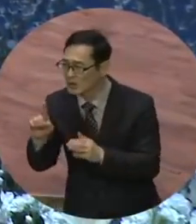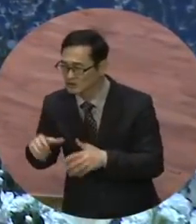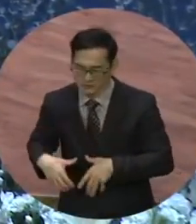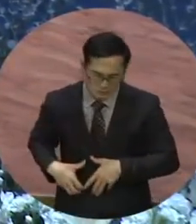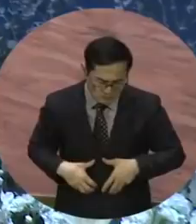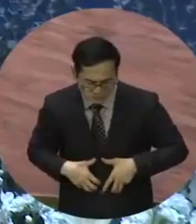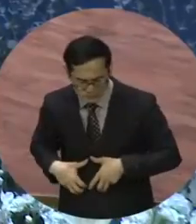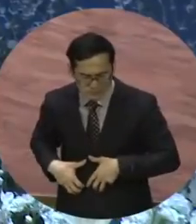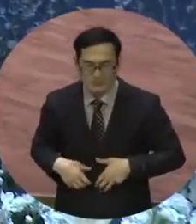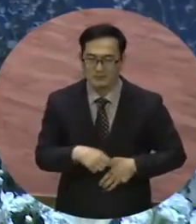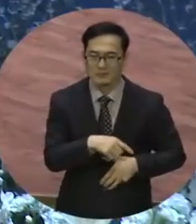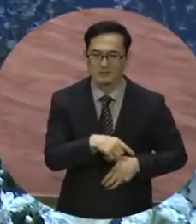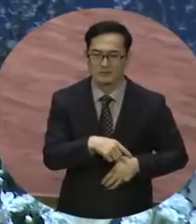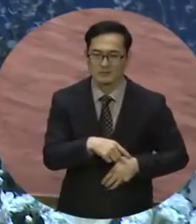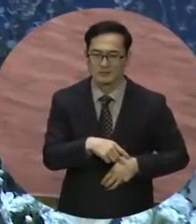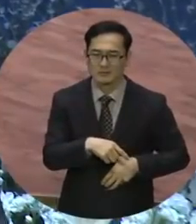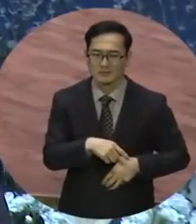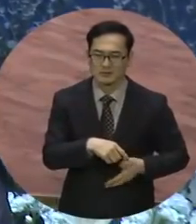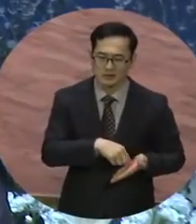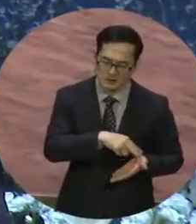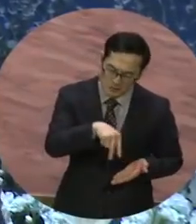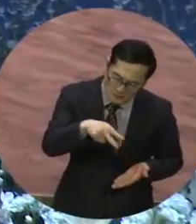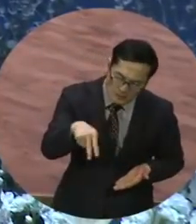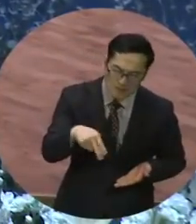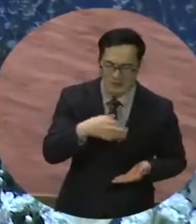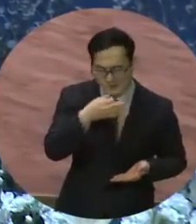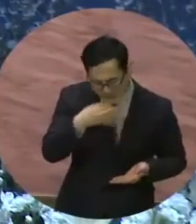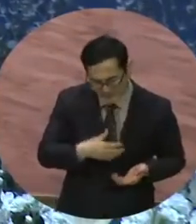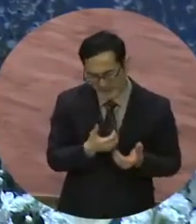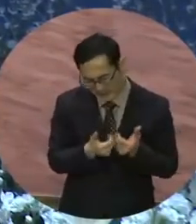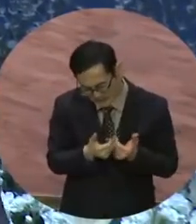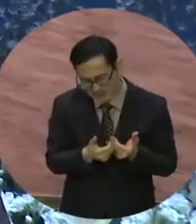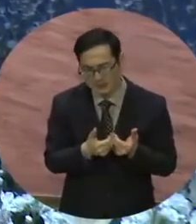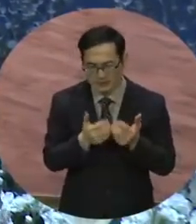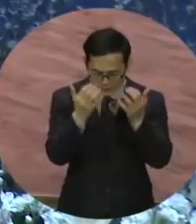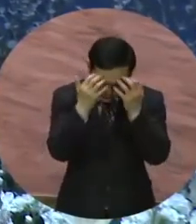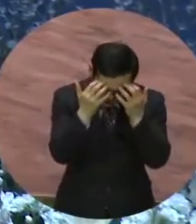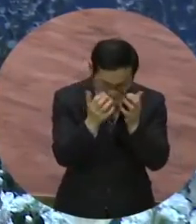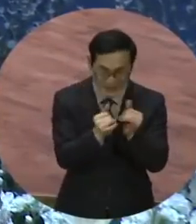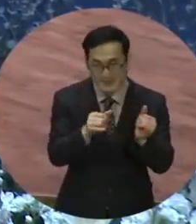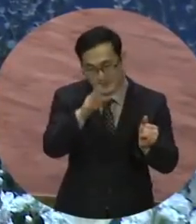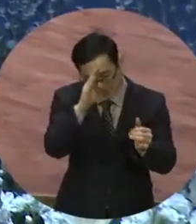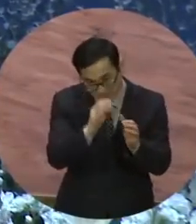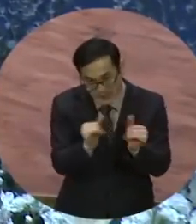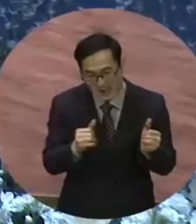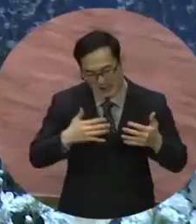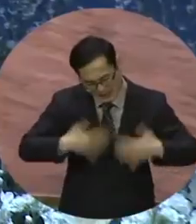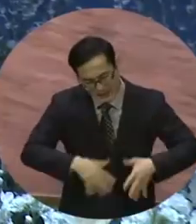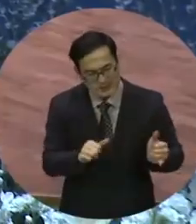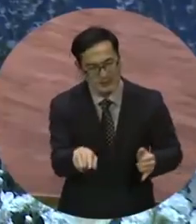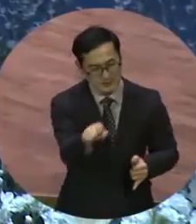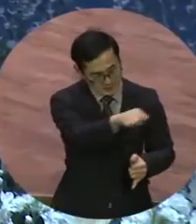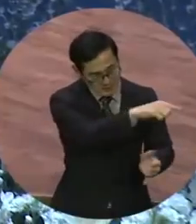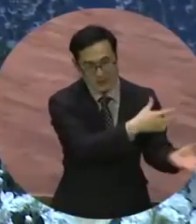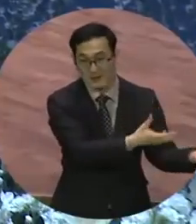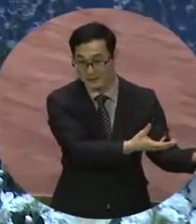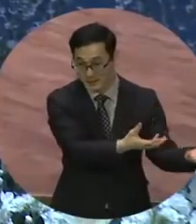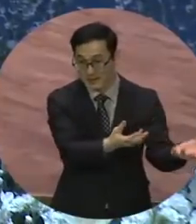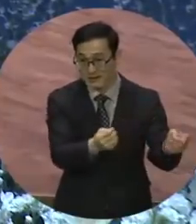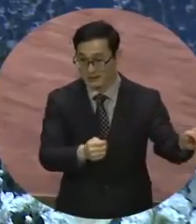너무 많아요. 믿음 약한 자, 흔들리는 자, 갈등한 자, 시험든 자, 병든 자, 연약한 자들이 주위에 많이